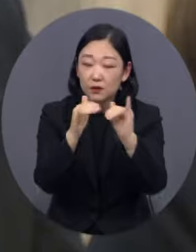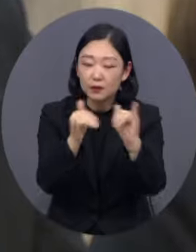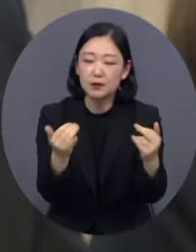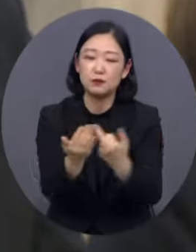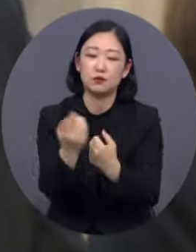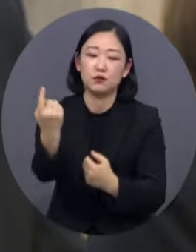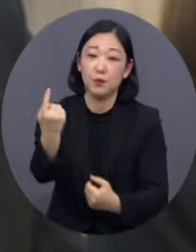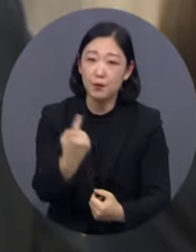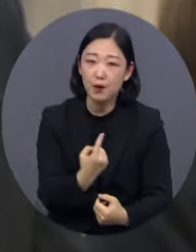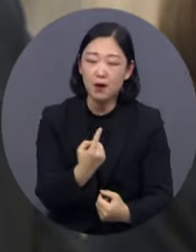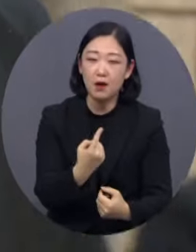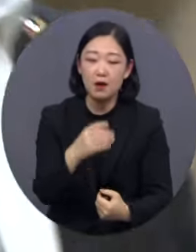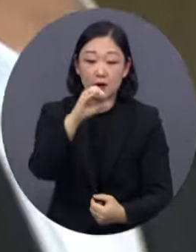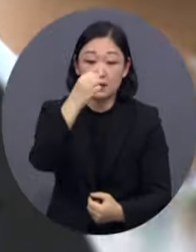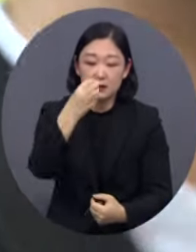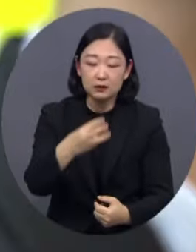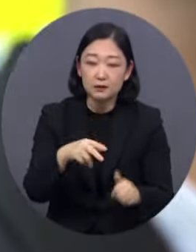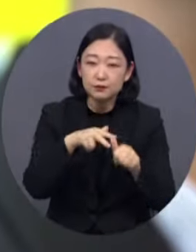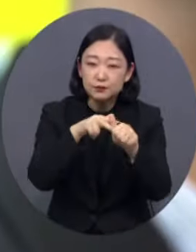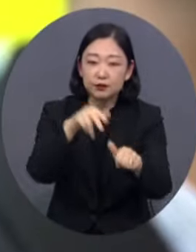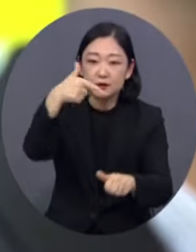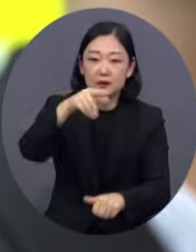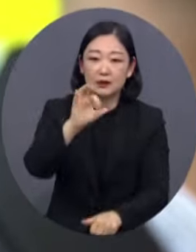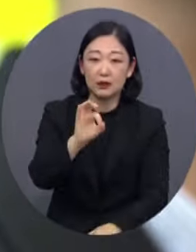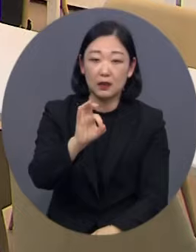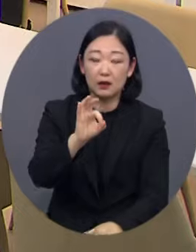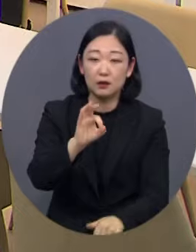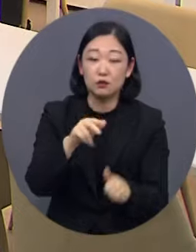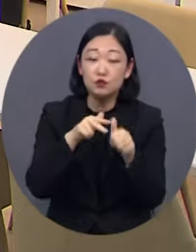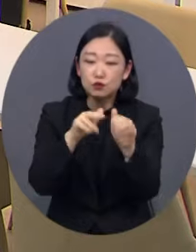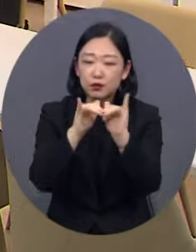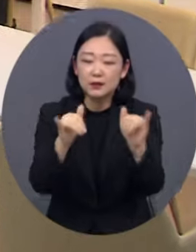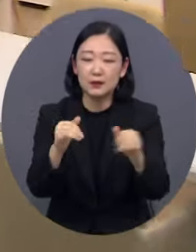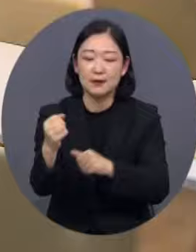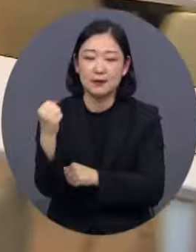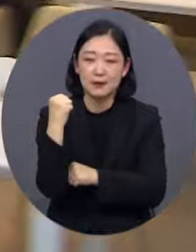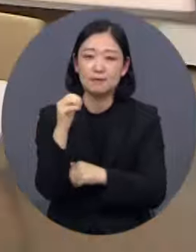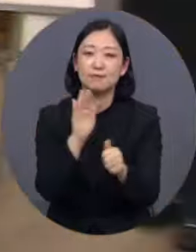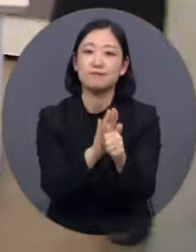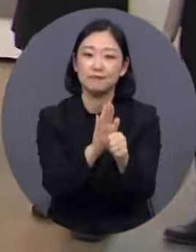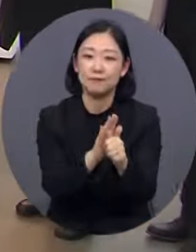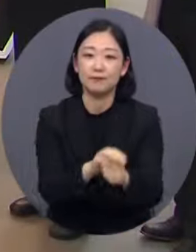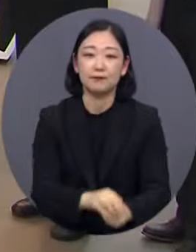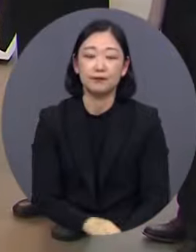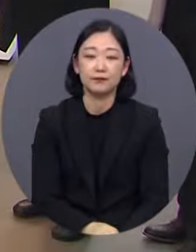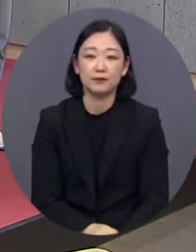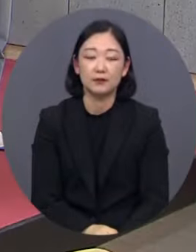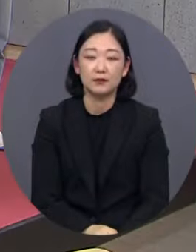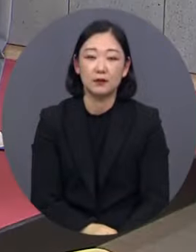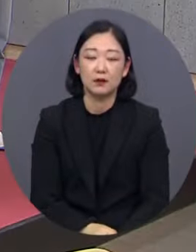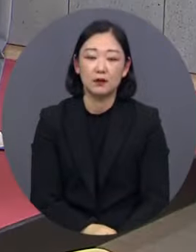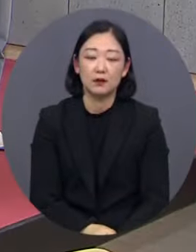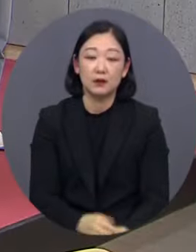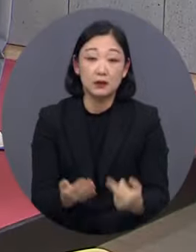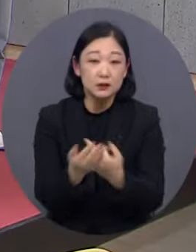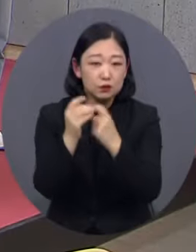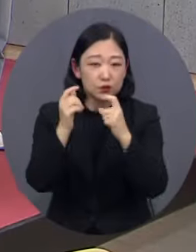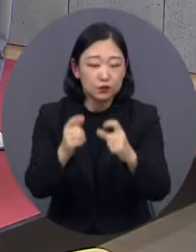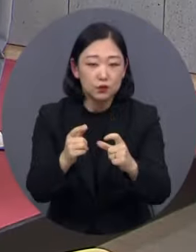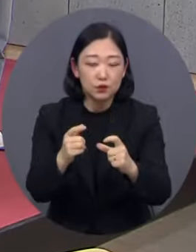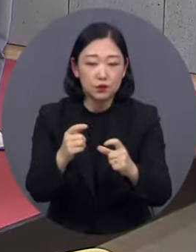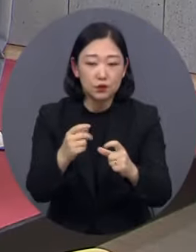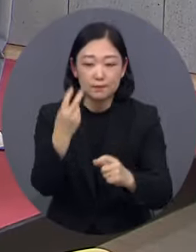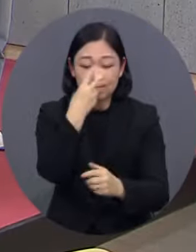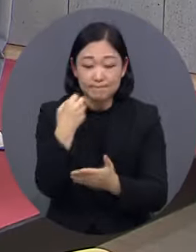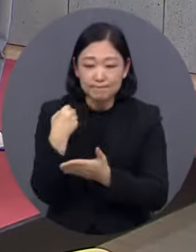찾아 제주시 을에 출마하는 강순아 후보에 힘을 실어줬습니다. 녹색의 땅 푸른 바다를 가진 제주도를 지킬